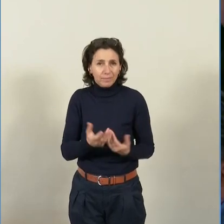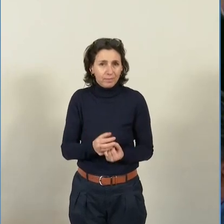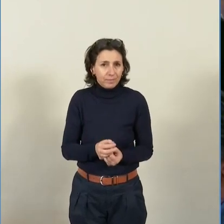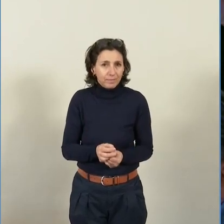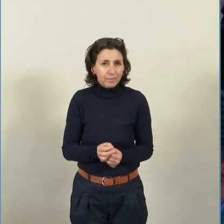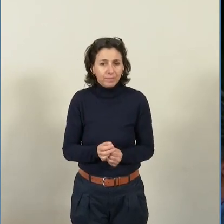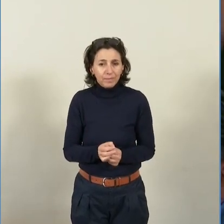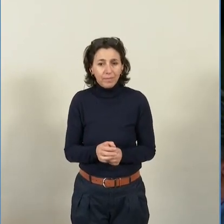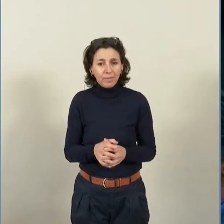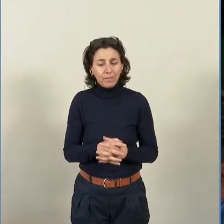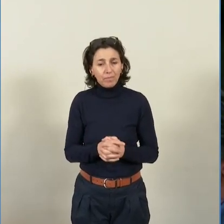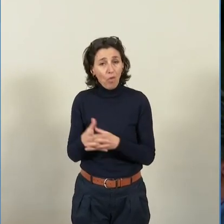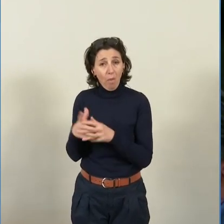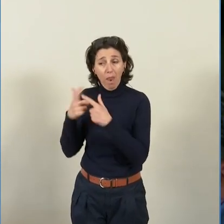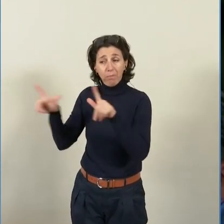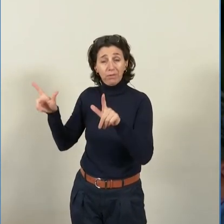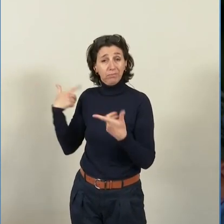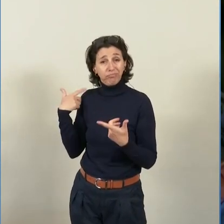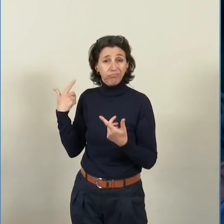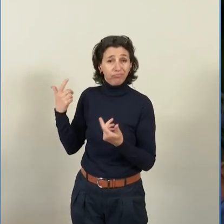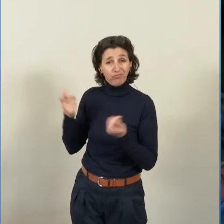PIR faire comme ils